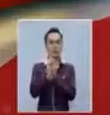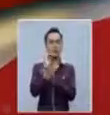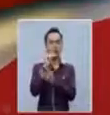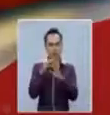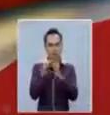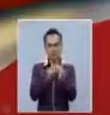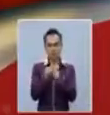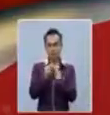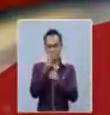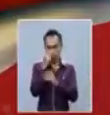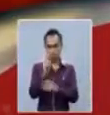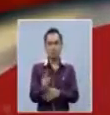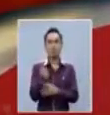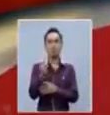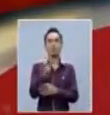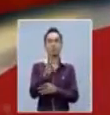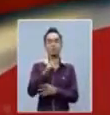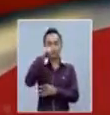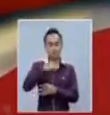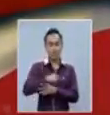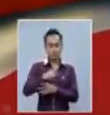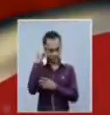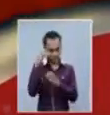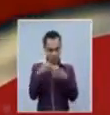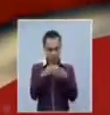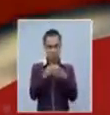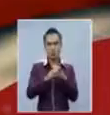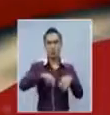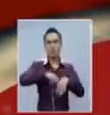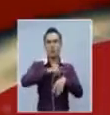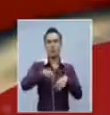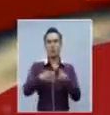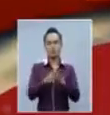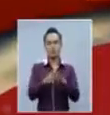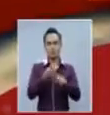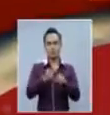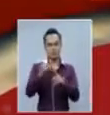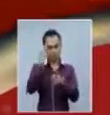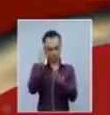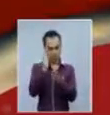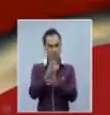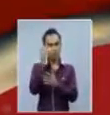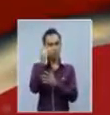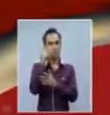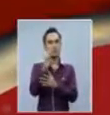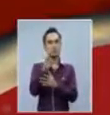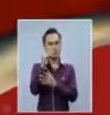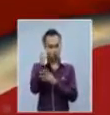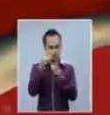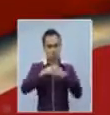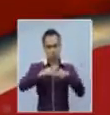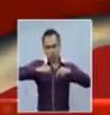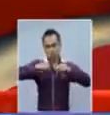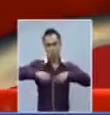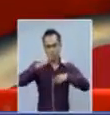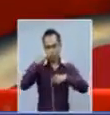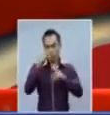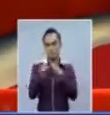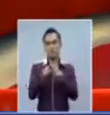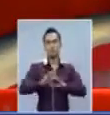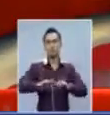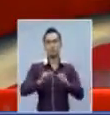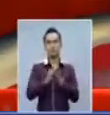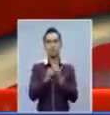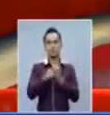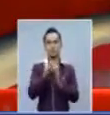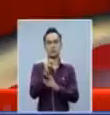เราเริ่มกันที่บริษัทไทยพรีเมียร์ลีกค่ะให้เวลาสโมสรเพื่อนตำรวจ4วันในการทำคลับไลเซนซิ่งนะคะส่วนเทโรศาสนะจะ